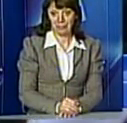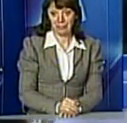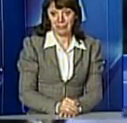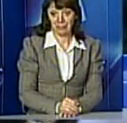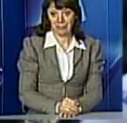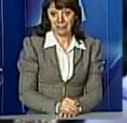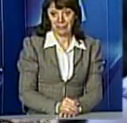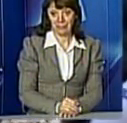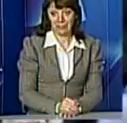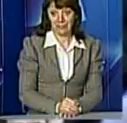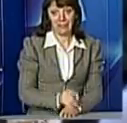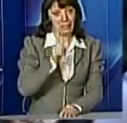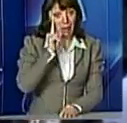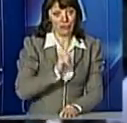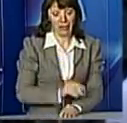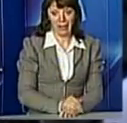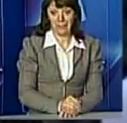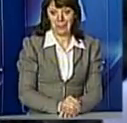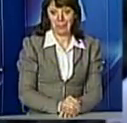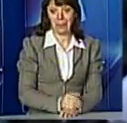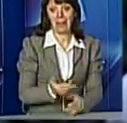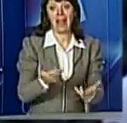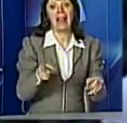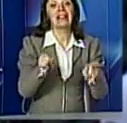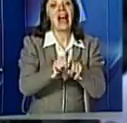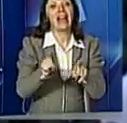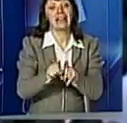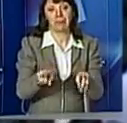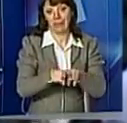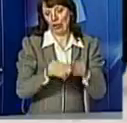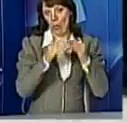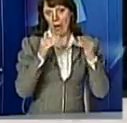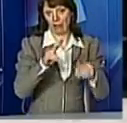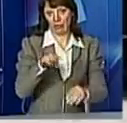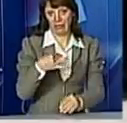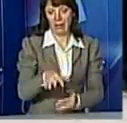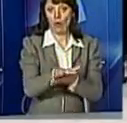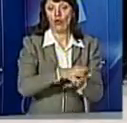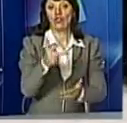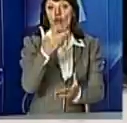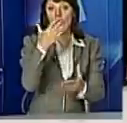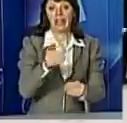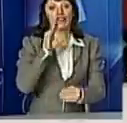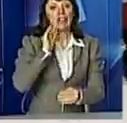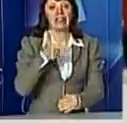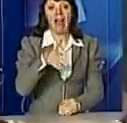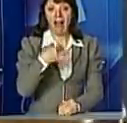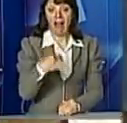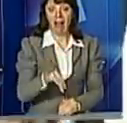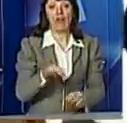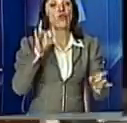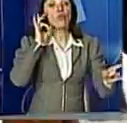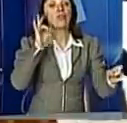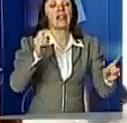вам смачний такий самий як і домашній впродовж трьх днів в Шевченківському гаю лунали